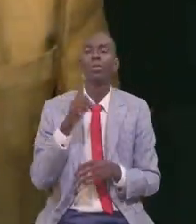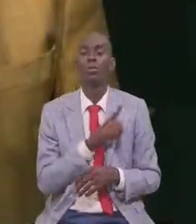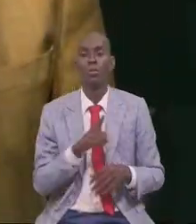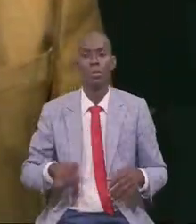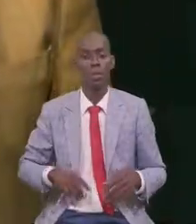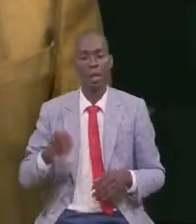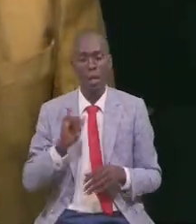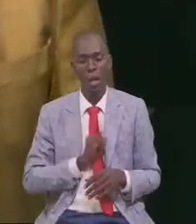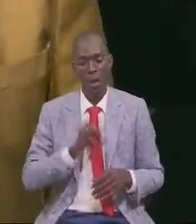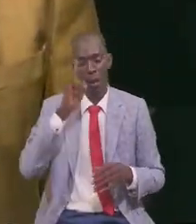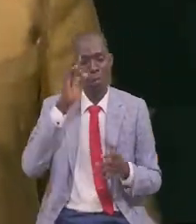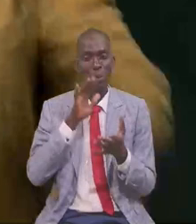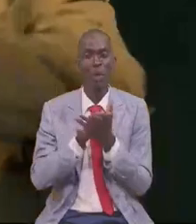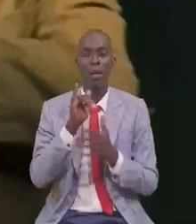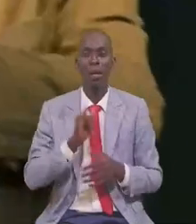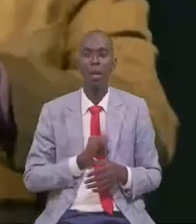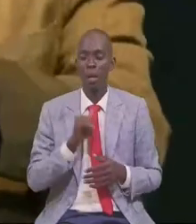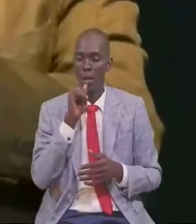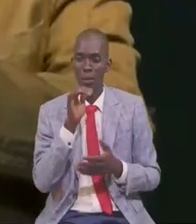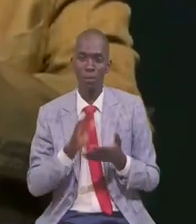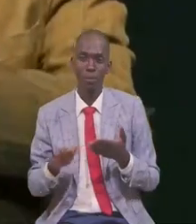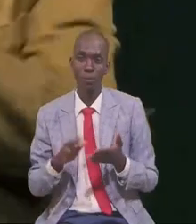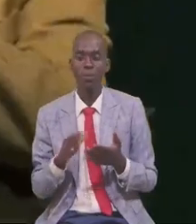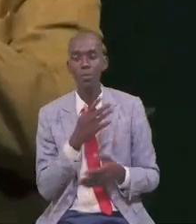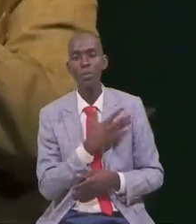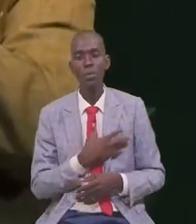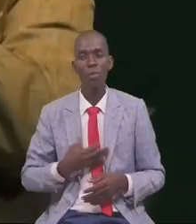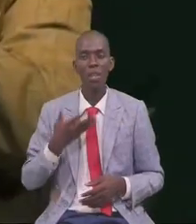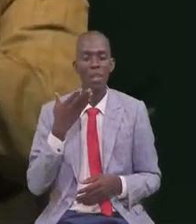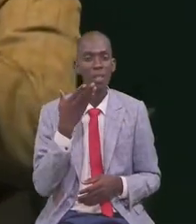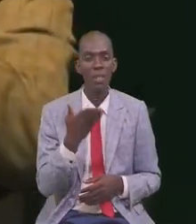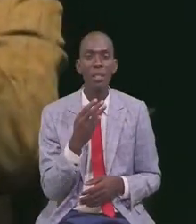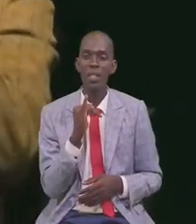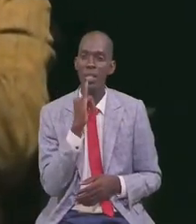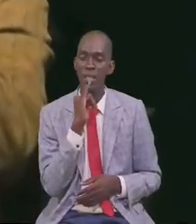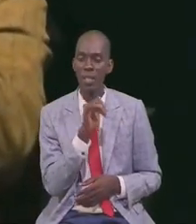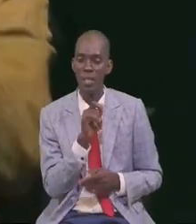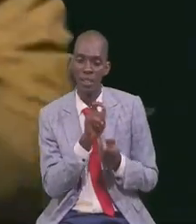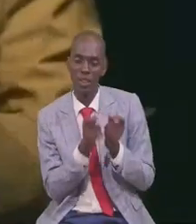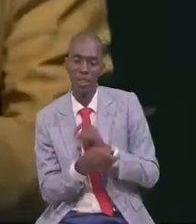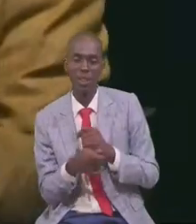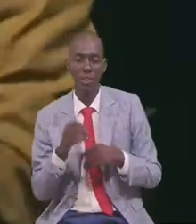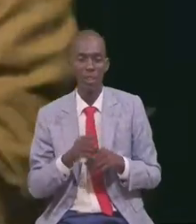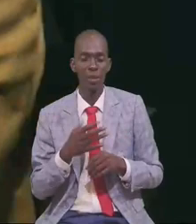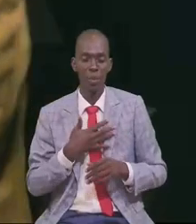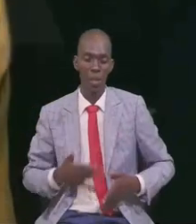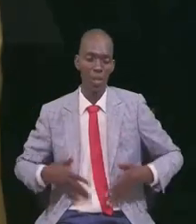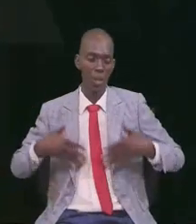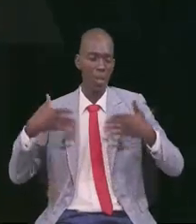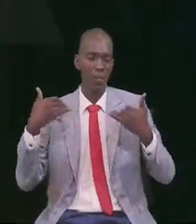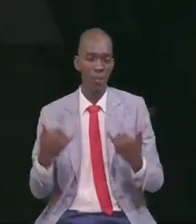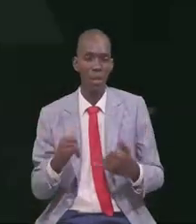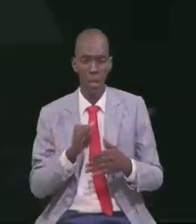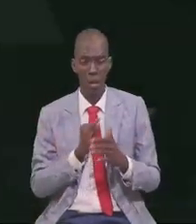suis pardonné. Et il y a un changement dans mon cœur, dans ma vie maintenant. Je prie que